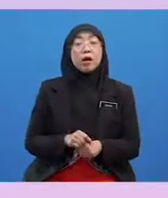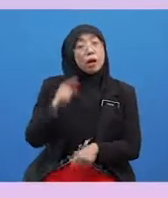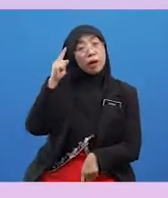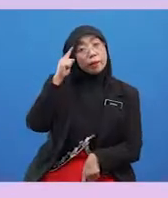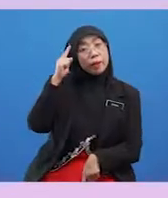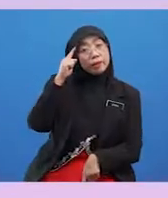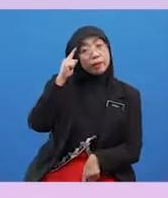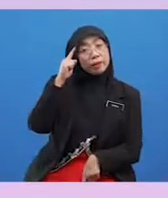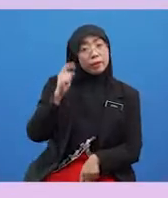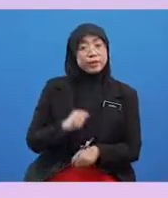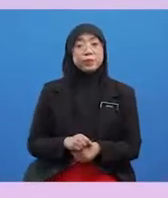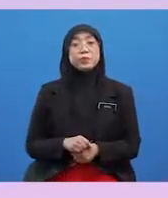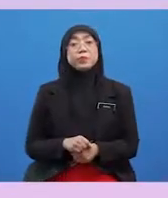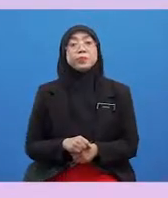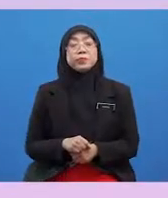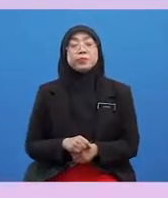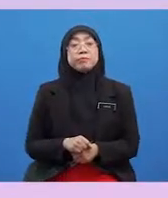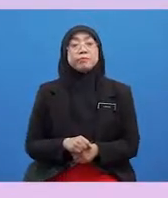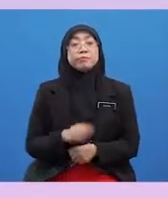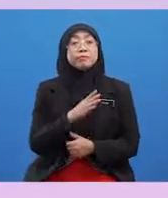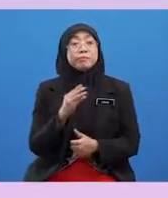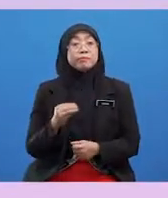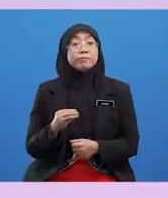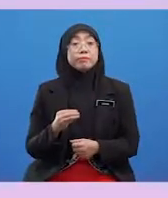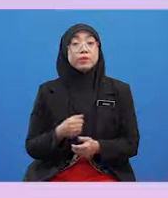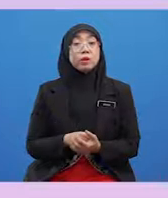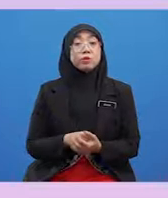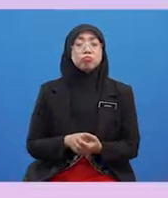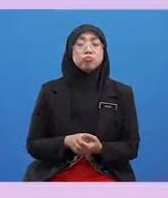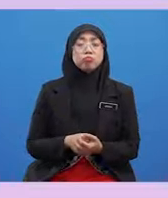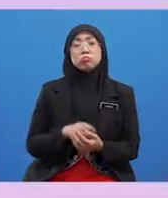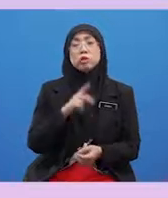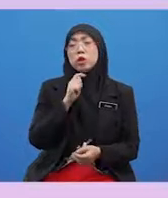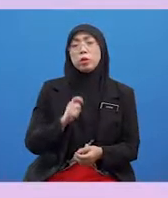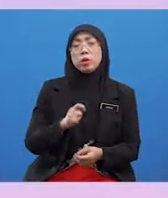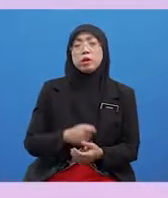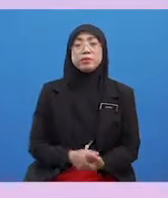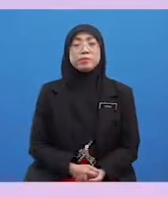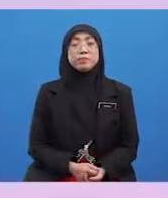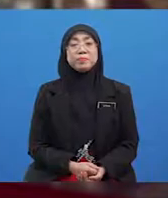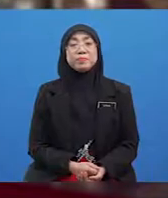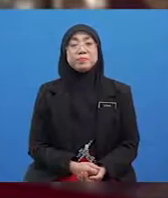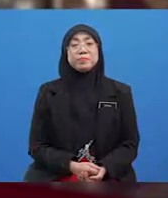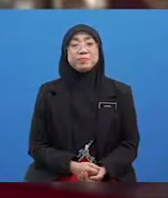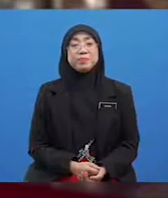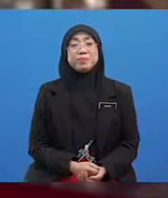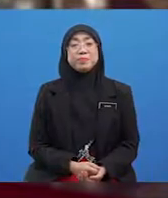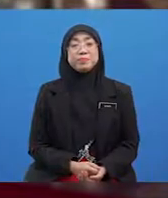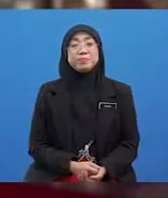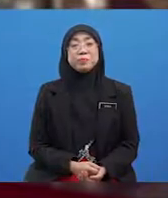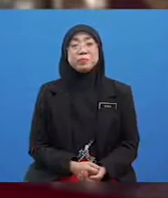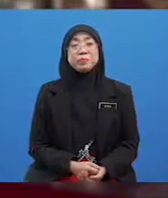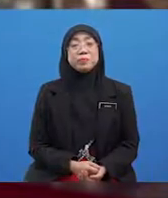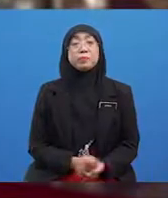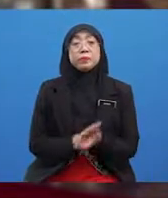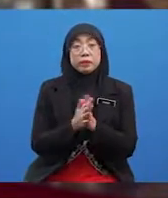tumbesaran, perkembangan dan kematangan serta penuaan. Perkembangan motor